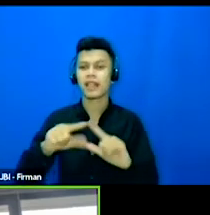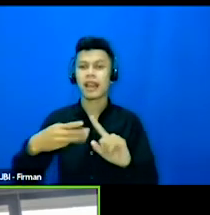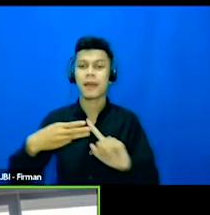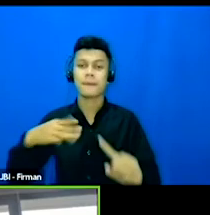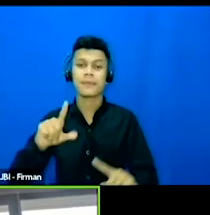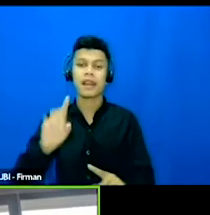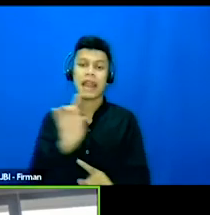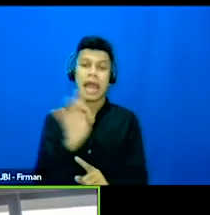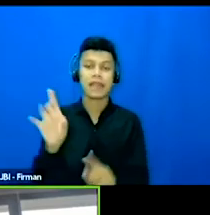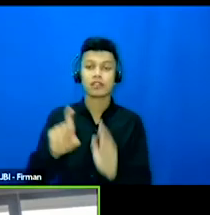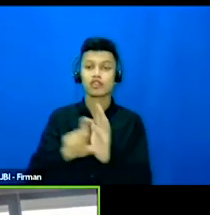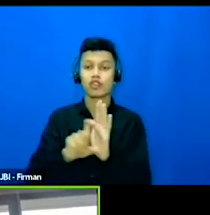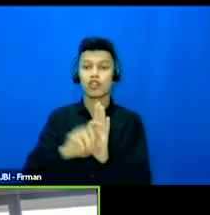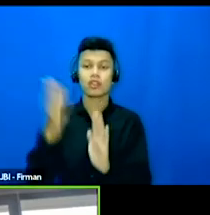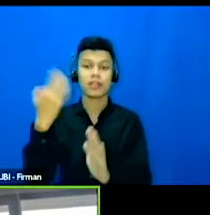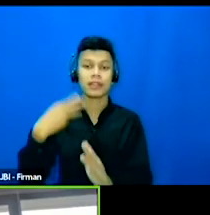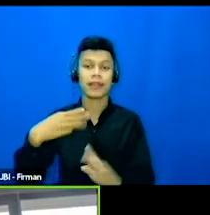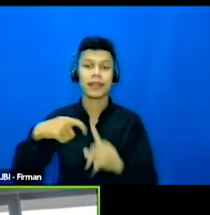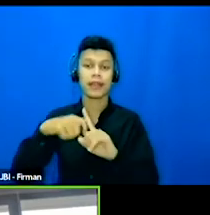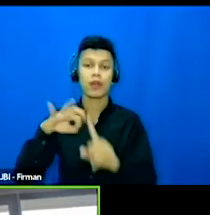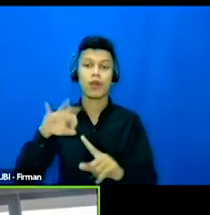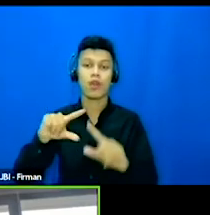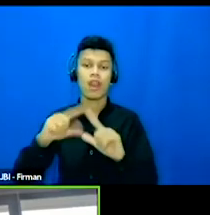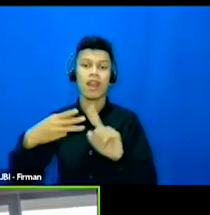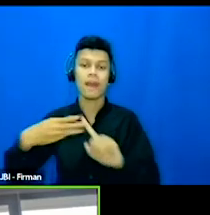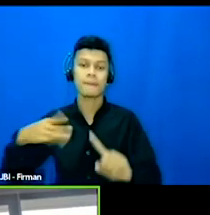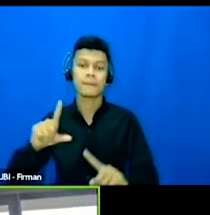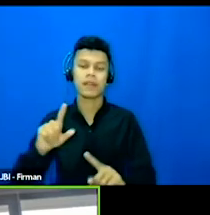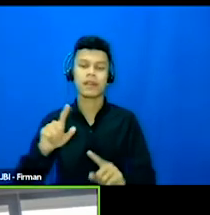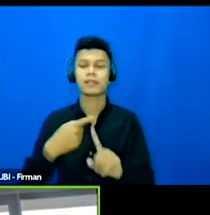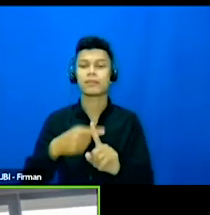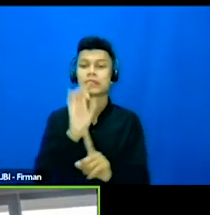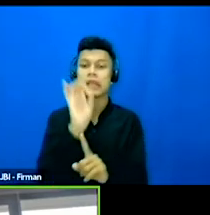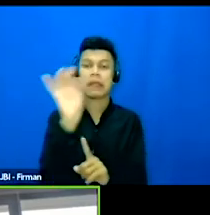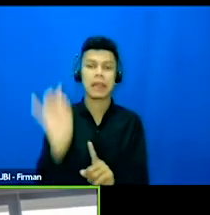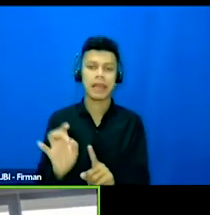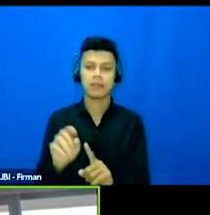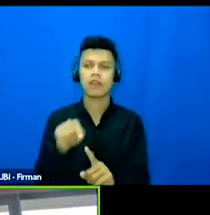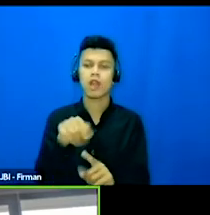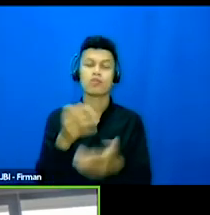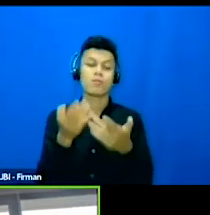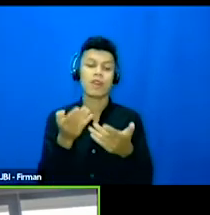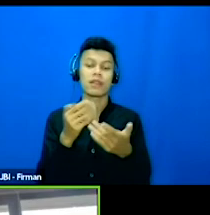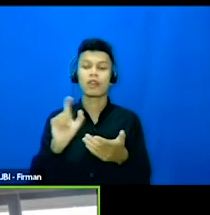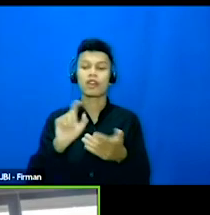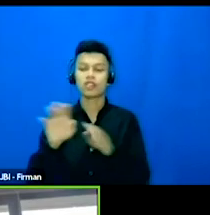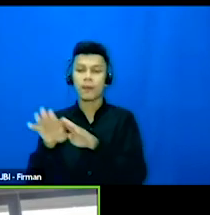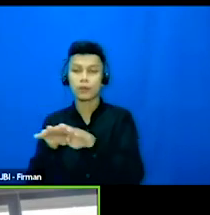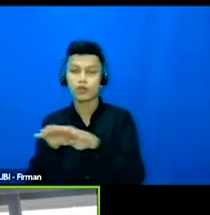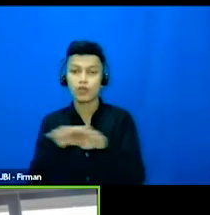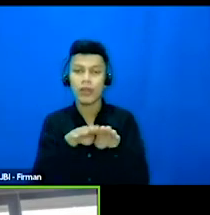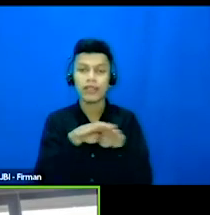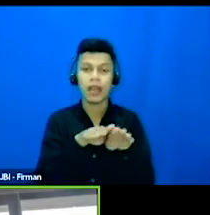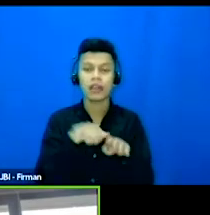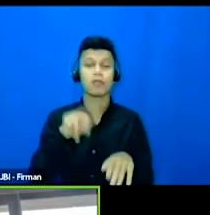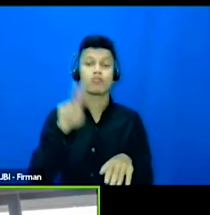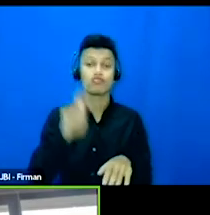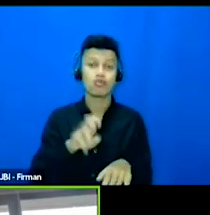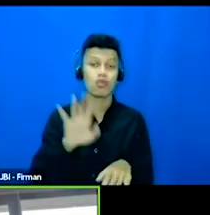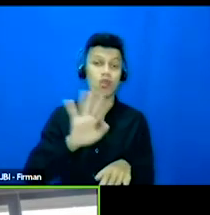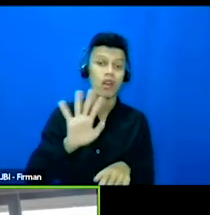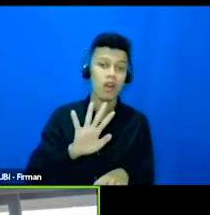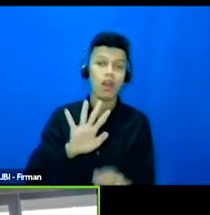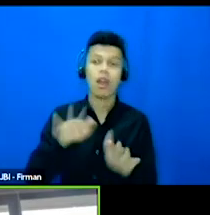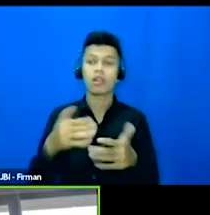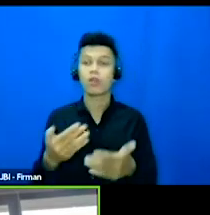lagi misalnya tadi reguler dan yang lain gitu nah bagaimana mensinkronisasi dan apakah perlu sinkronisasi taukah